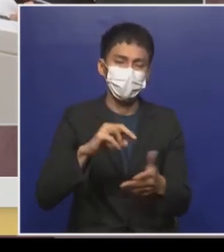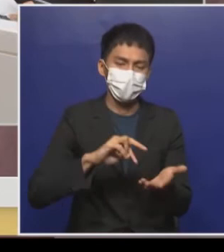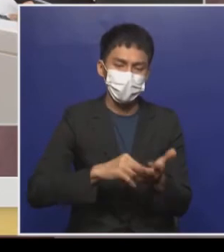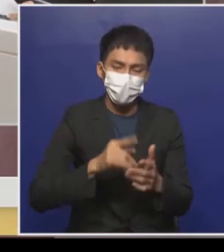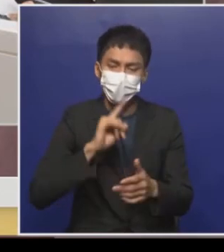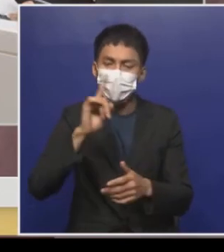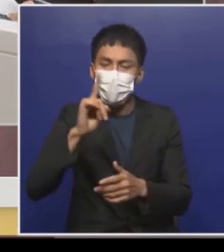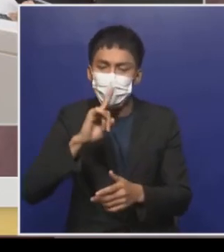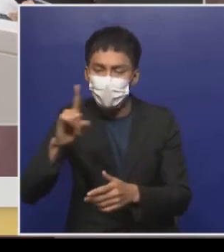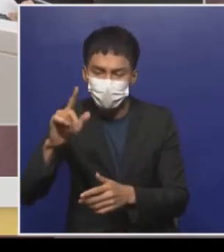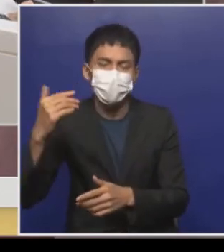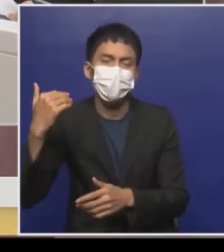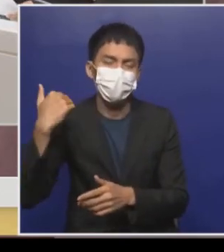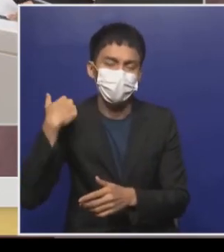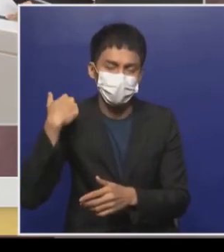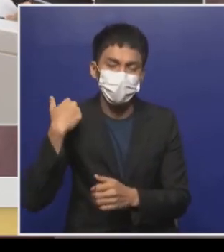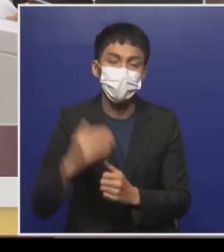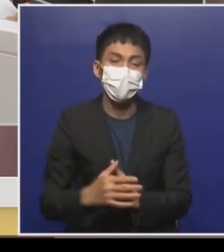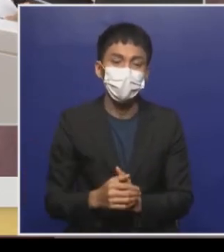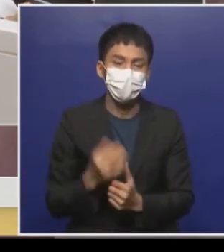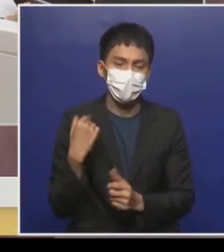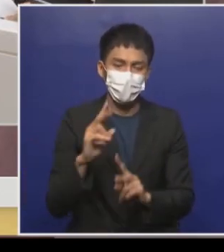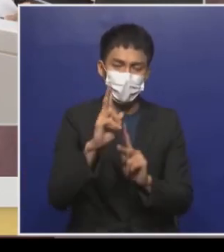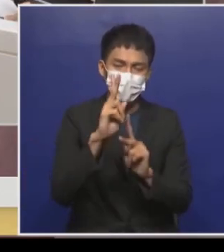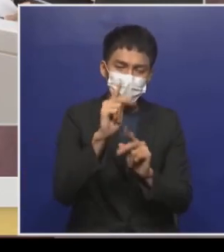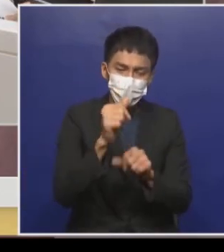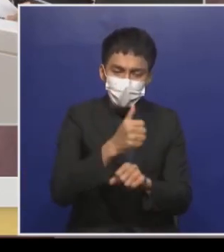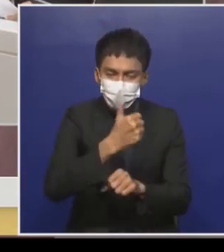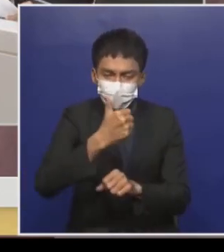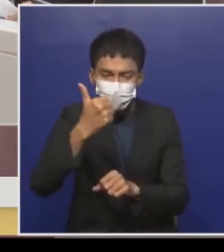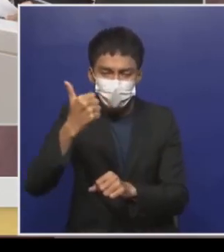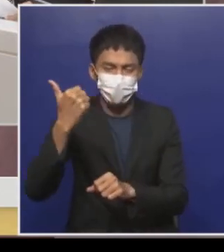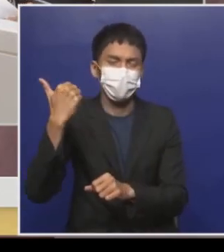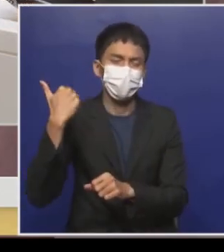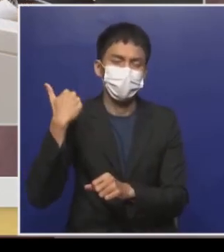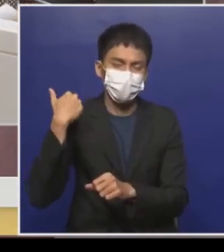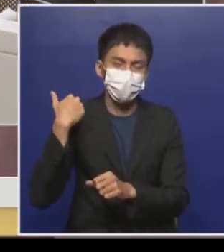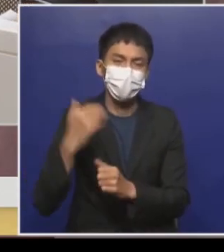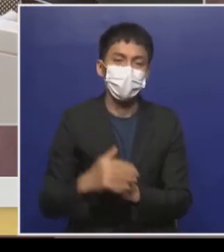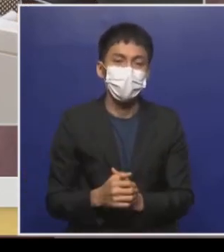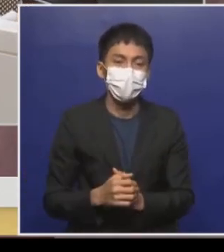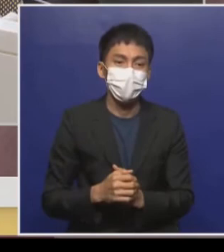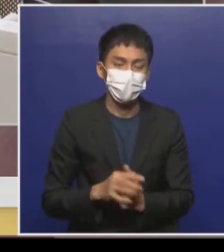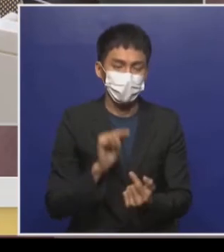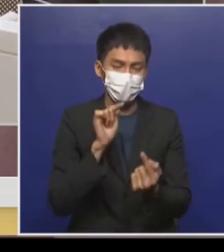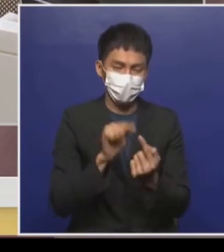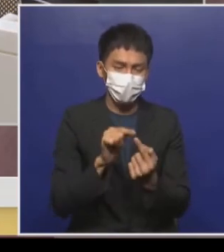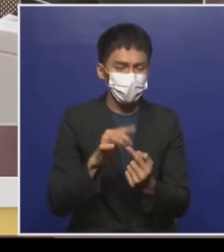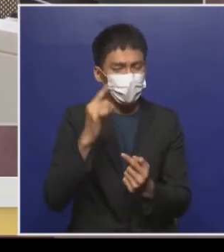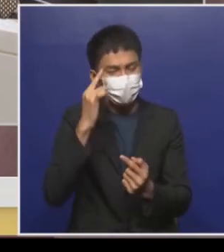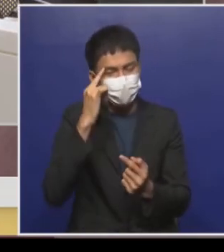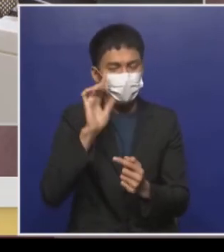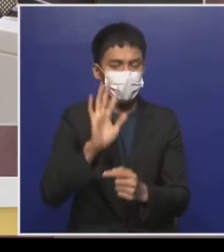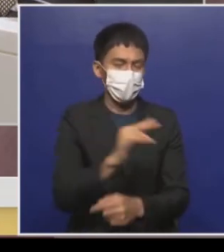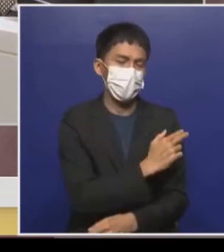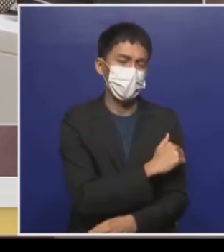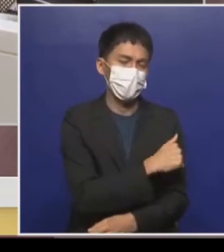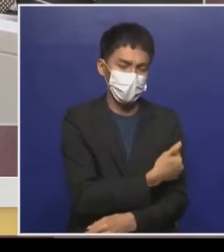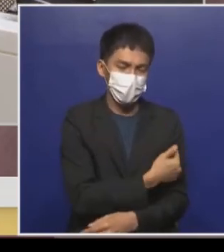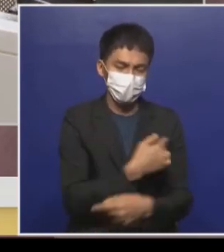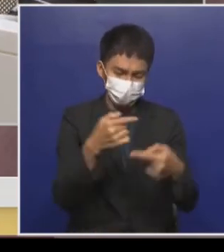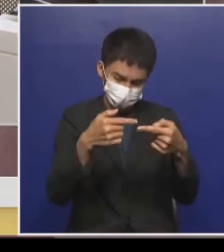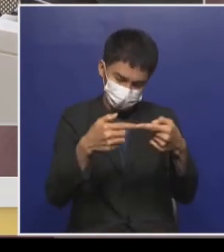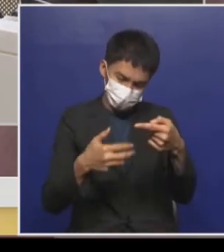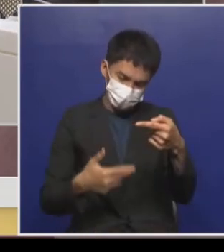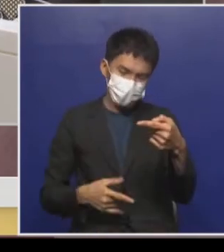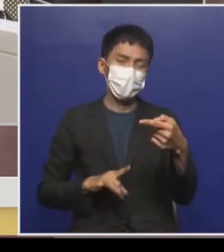คดีไม่นับขาวบิดเบือีหายร้อยขาวแล้วกไม่นบความเหนทางกแพทย์อีเป็ร้ความเห็นผมก